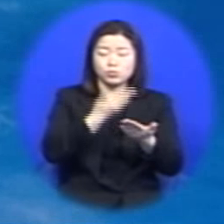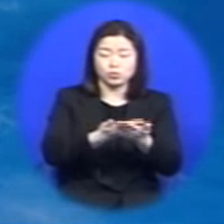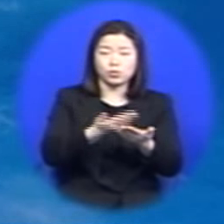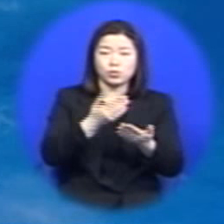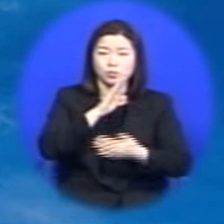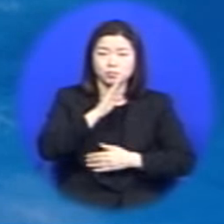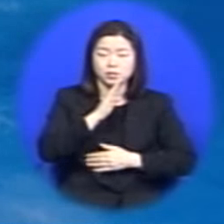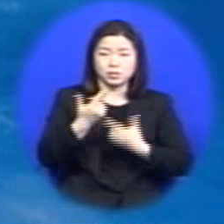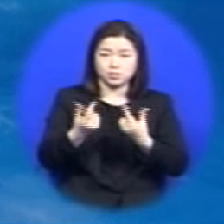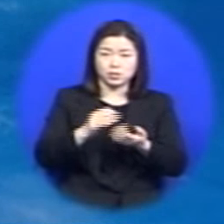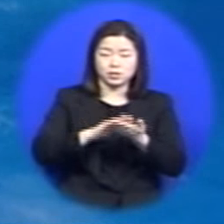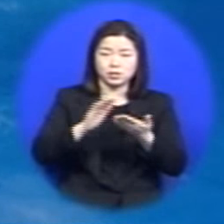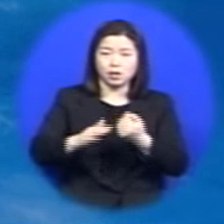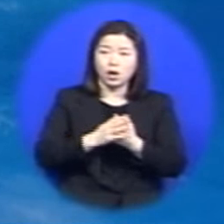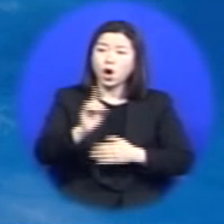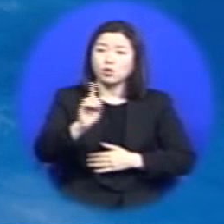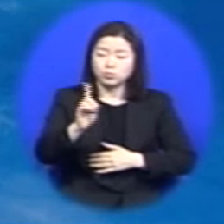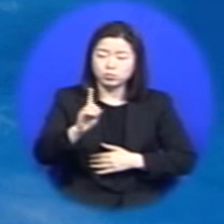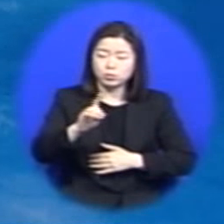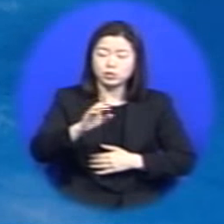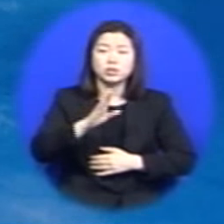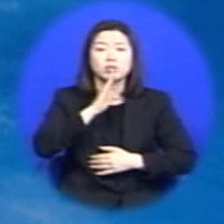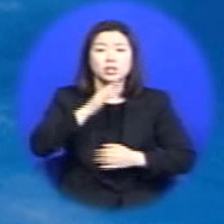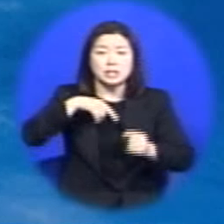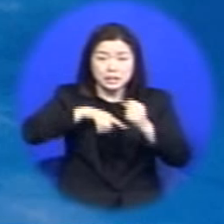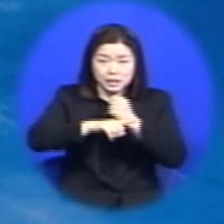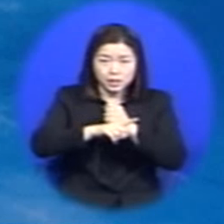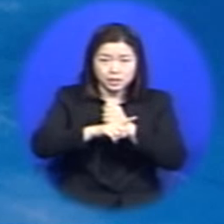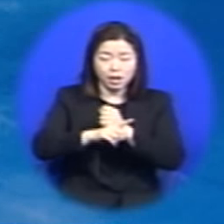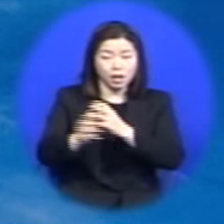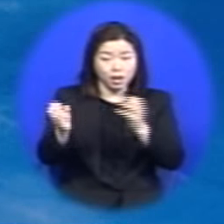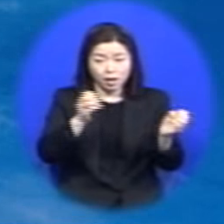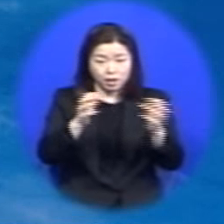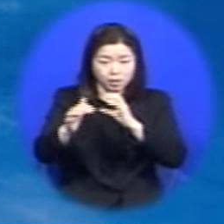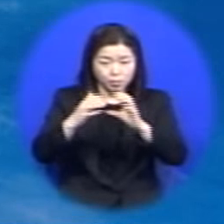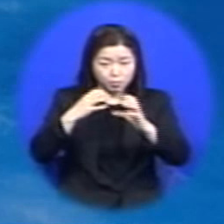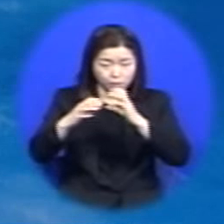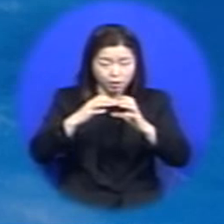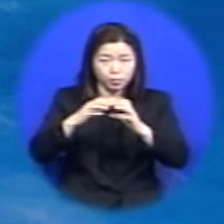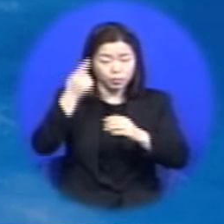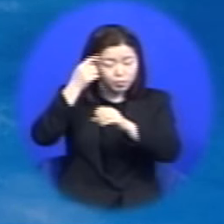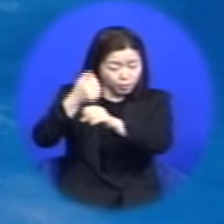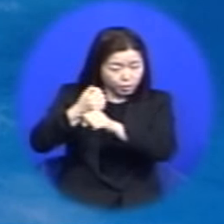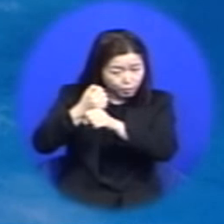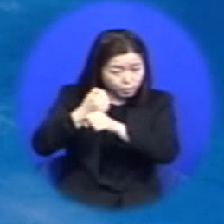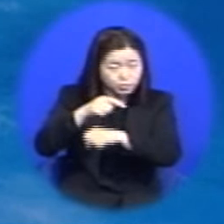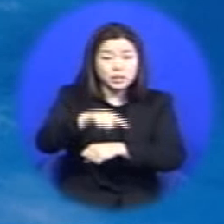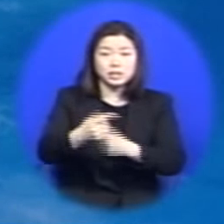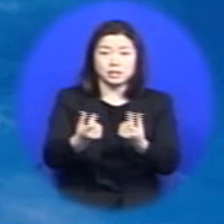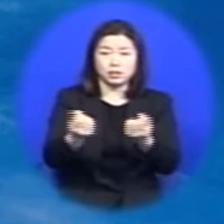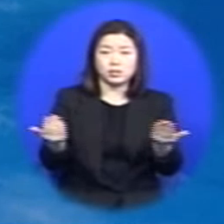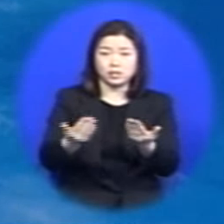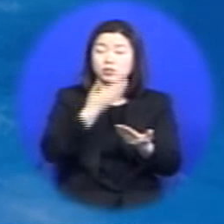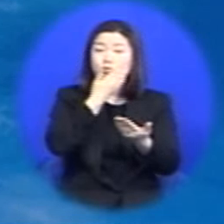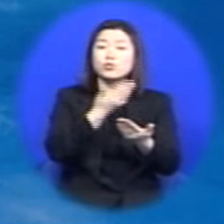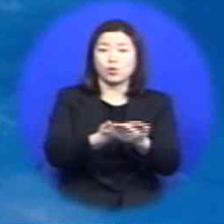무엇이 진리냐는 문제를 가지고 서로 토론도 하고 연구도 하고 하는 일은 중요해요.